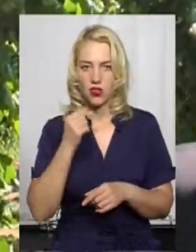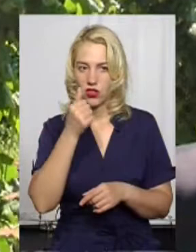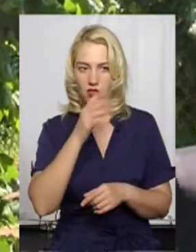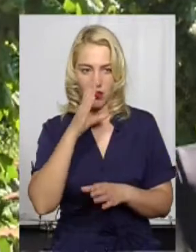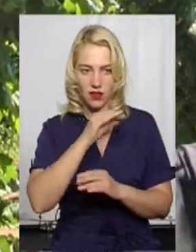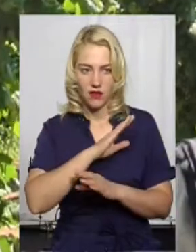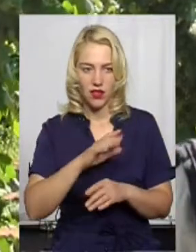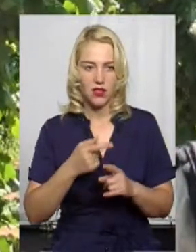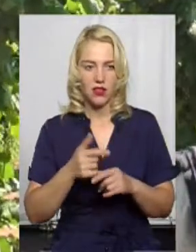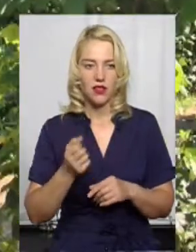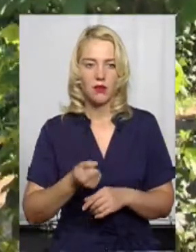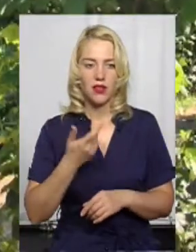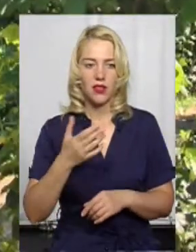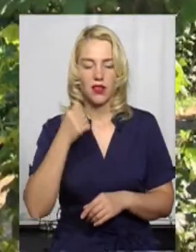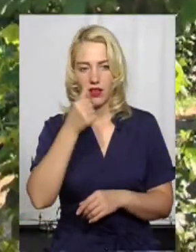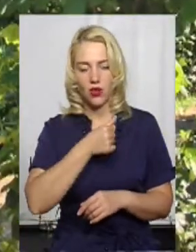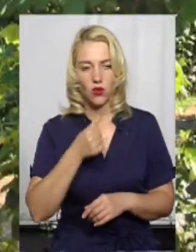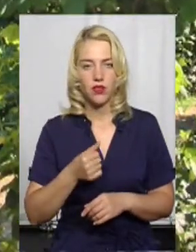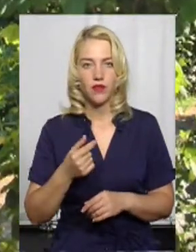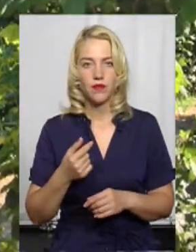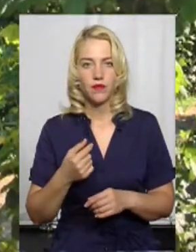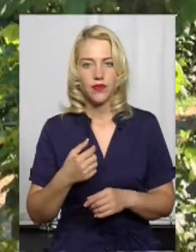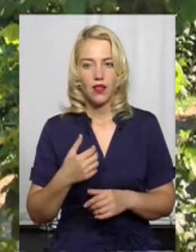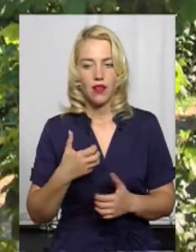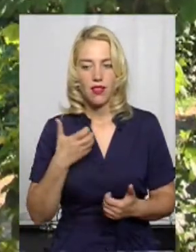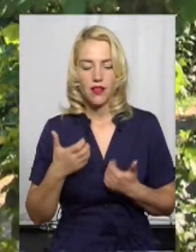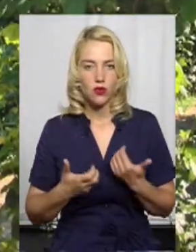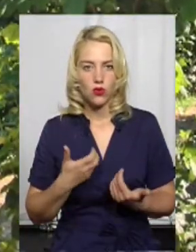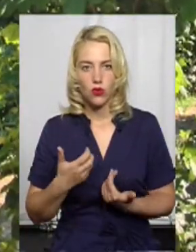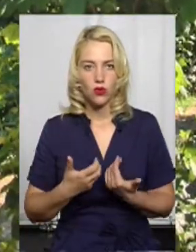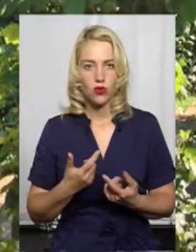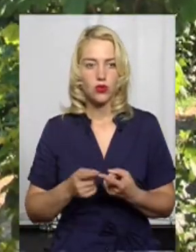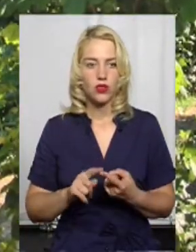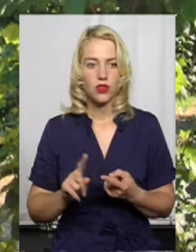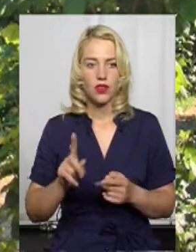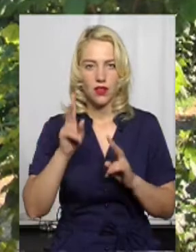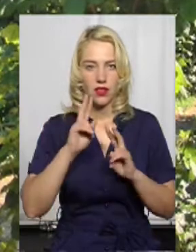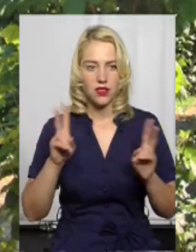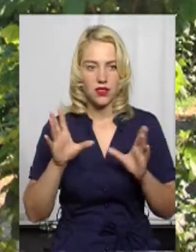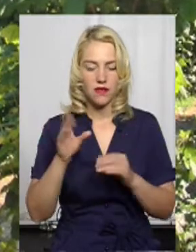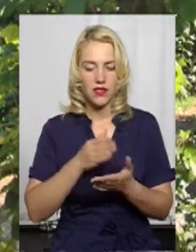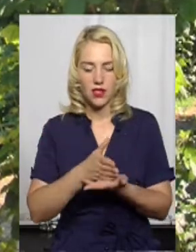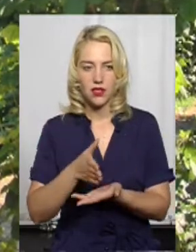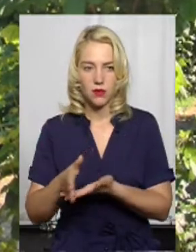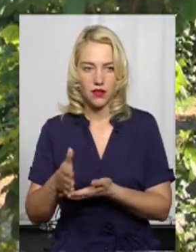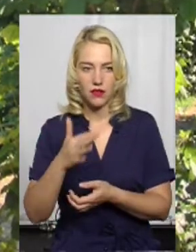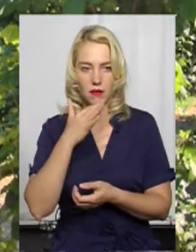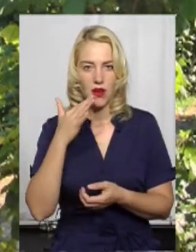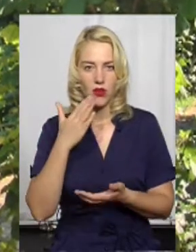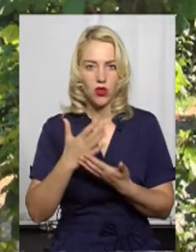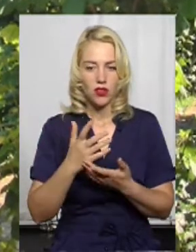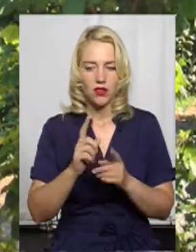мені треба декілька років. Насторожує, знову ж таки, незнання всіх аспектів, є багато